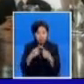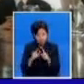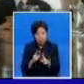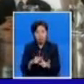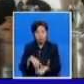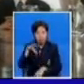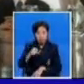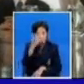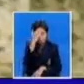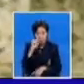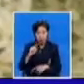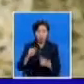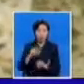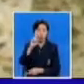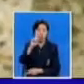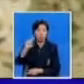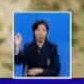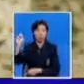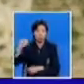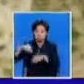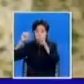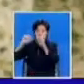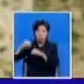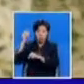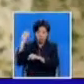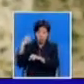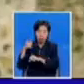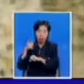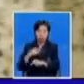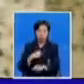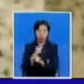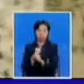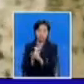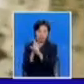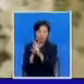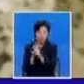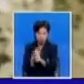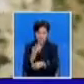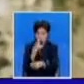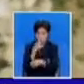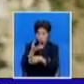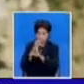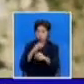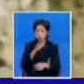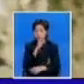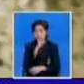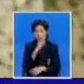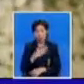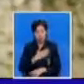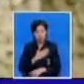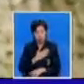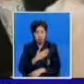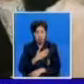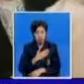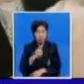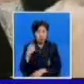ามมติของสหประชาชาติแล้วเราก็คือต้องมองในมุมกลับด้วยนะครับถ้าเราได้รับการข่